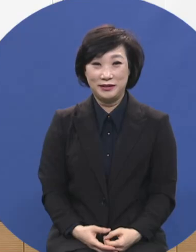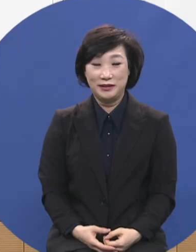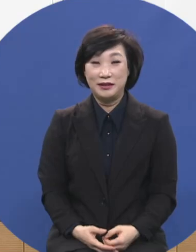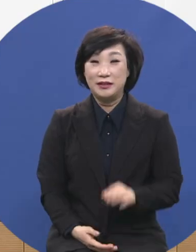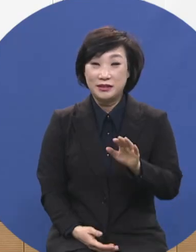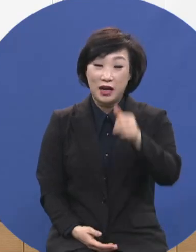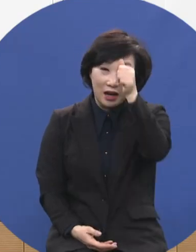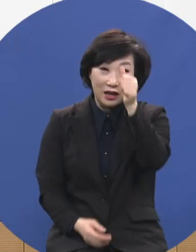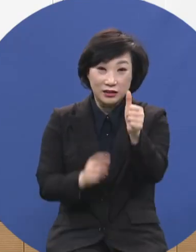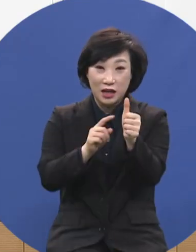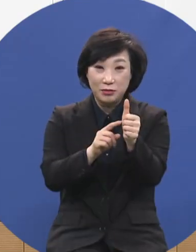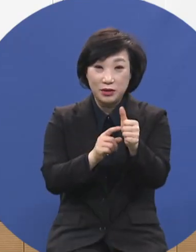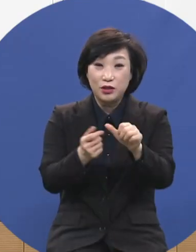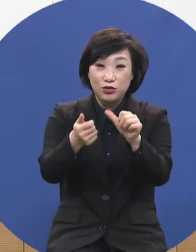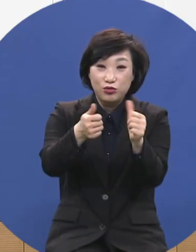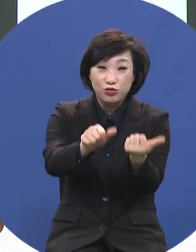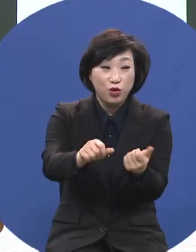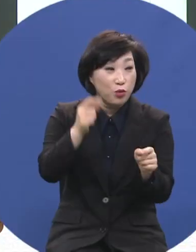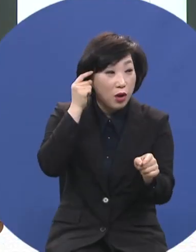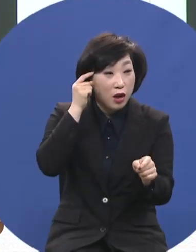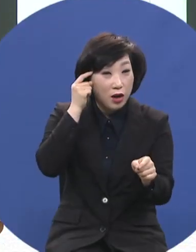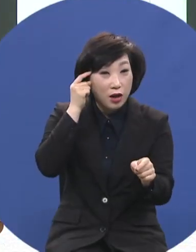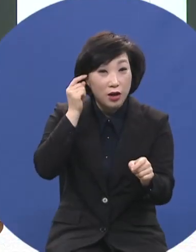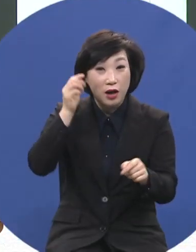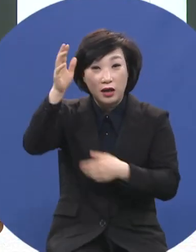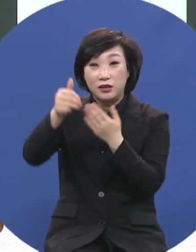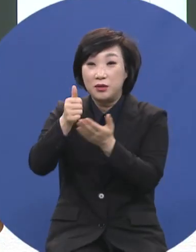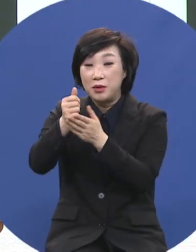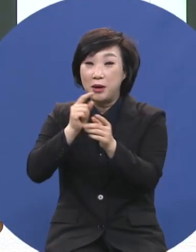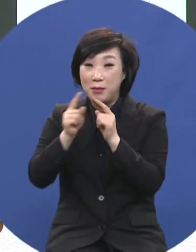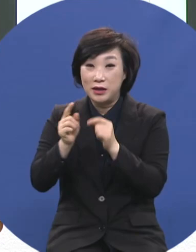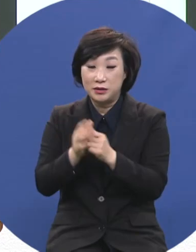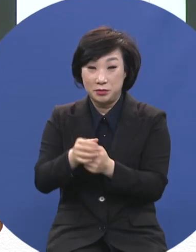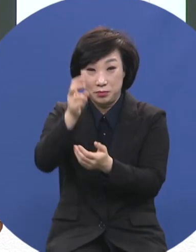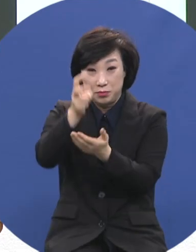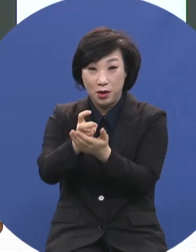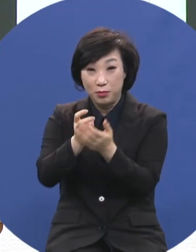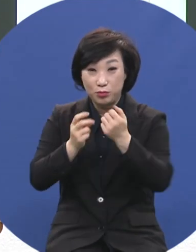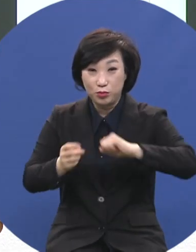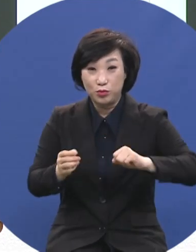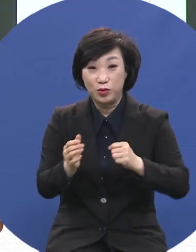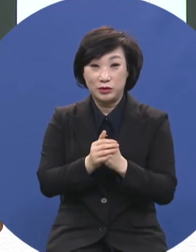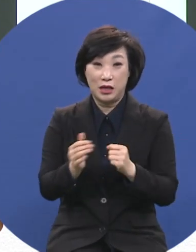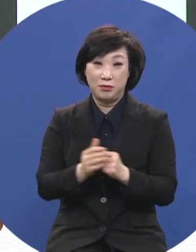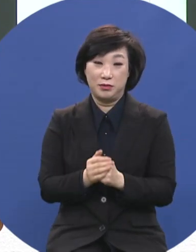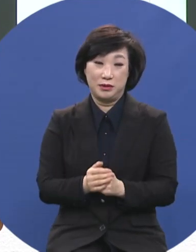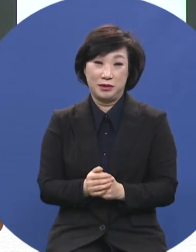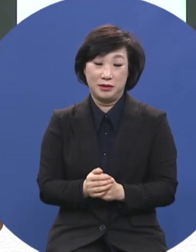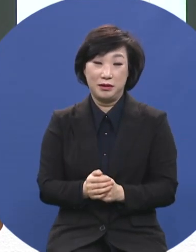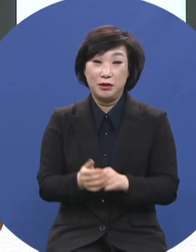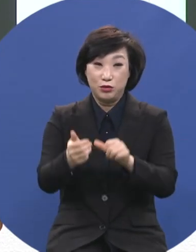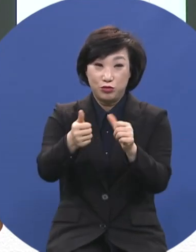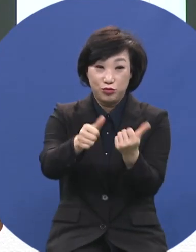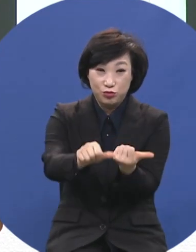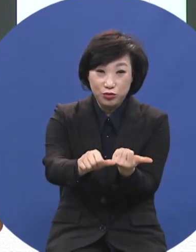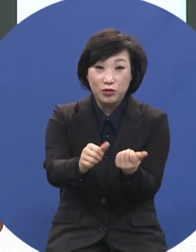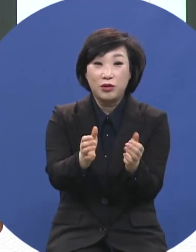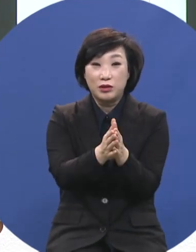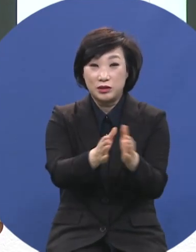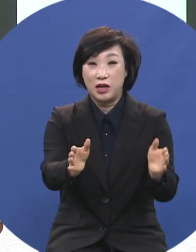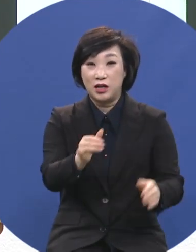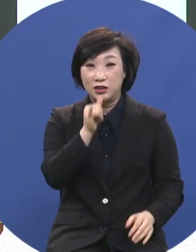아담이 왜 정령 죽게 되었어? 하나님의 말씀과의 질서를 파괴해서 정령